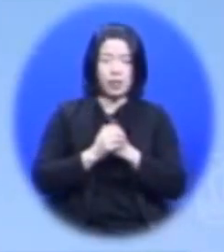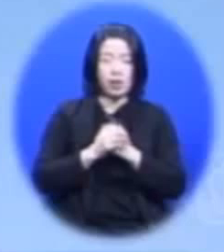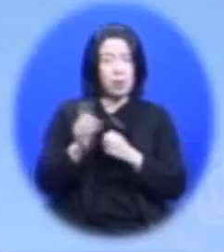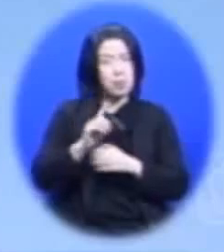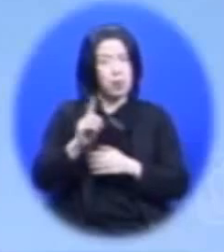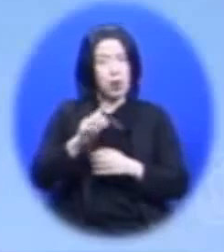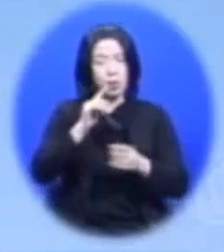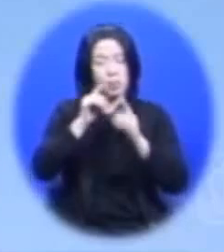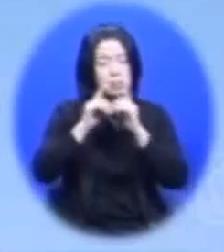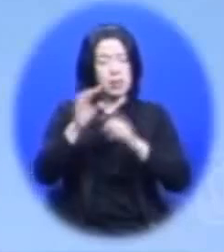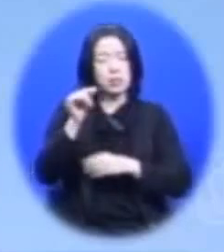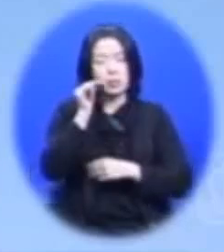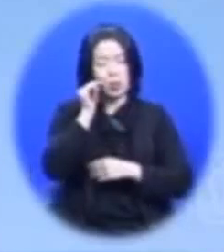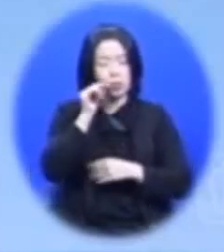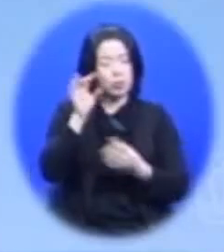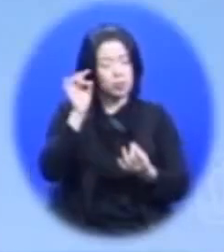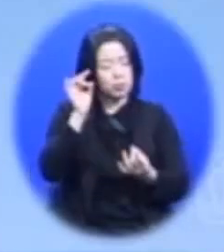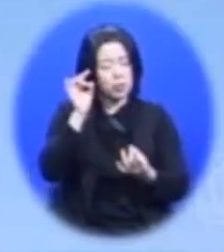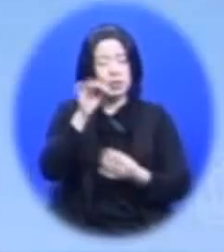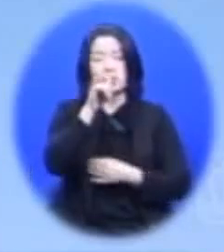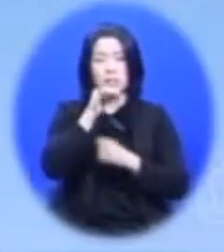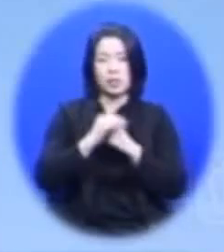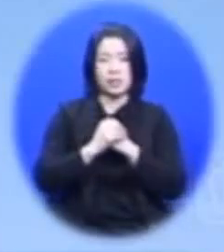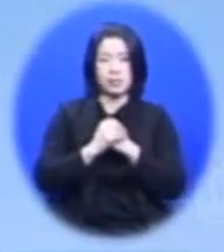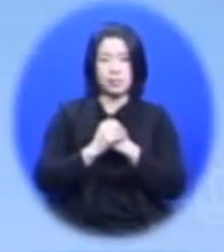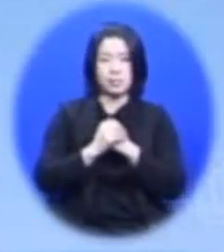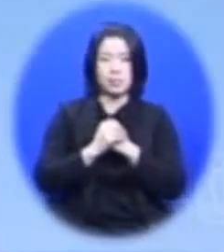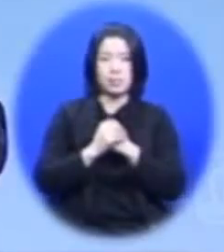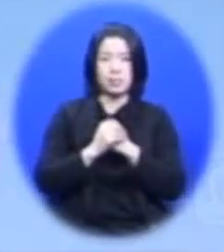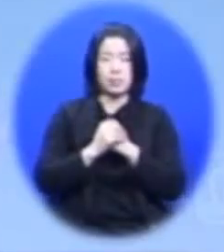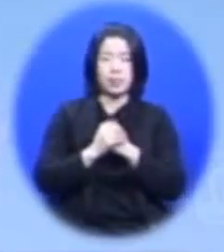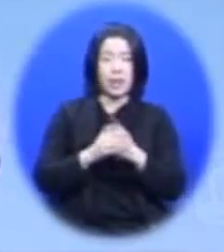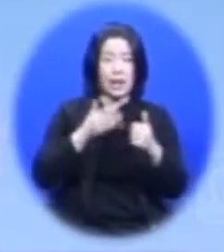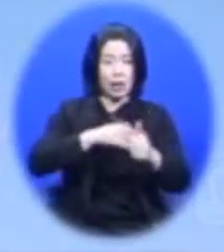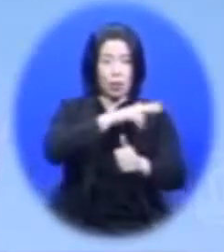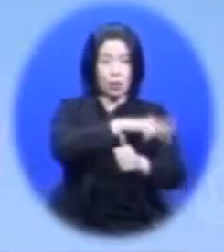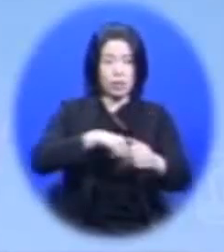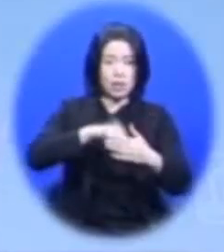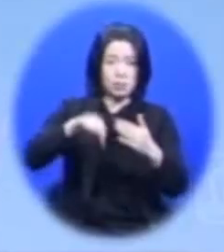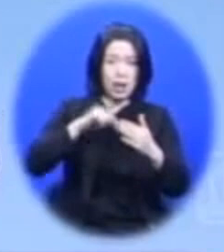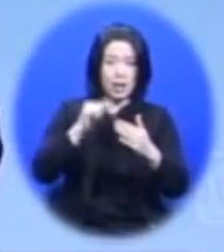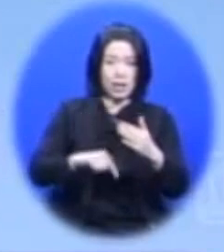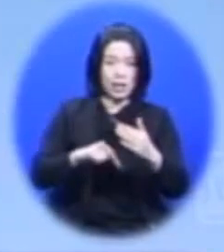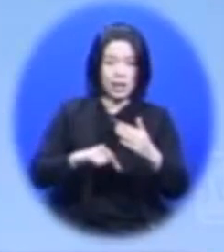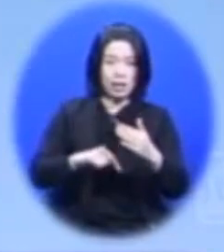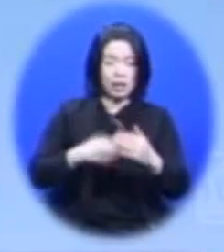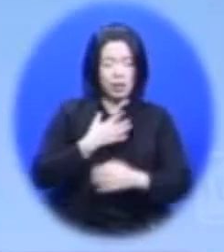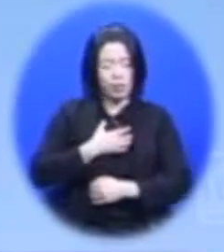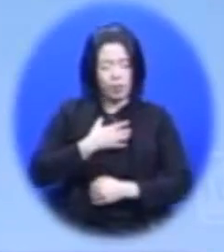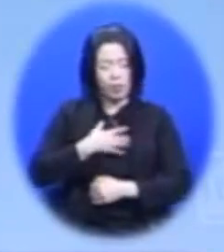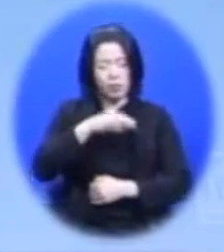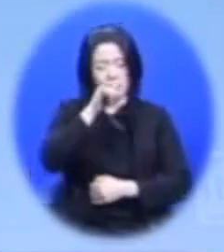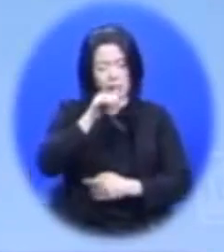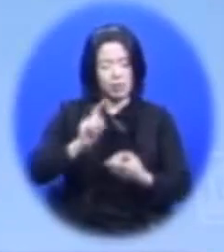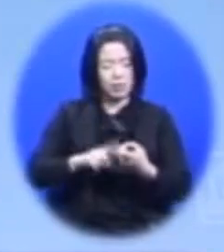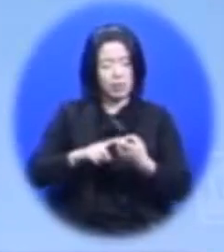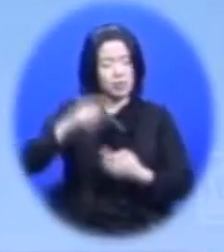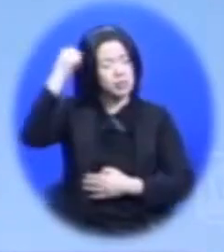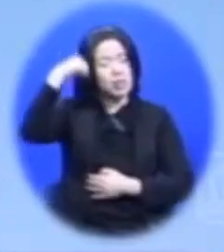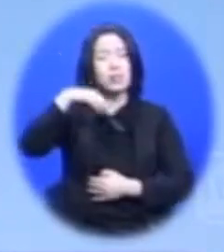뭐라고 말씀을 못 하시고 가만히 계셨습니다. 권사님 안에 괴로움이 있다는 걸